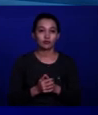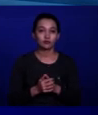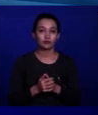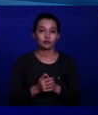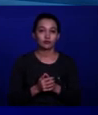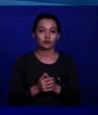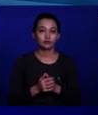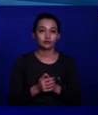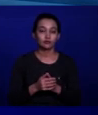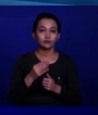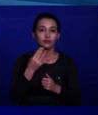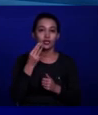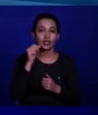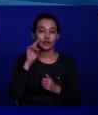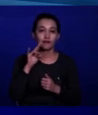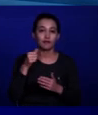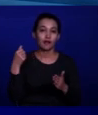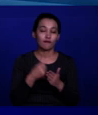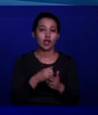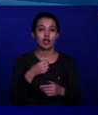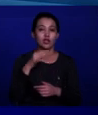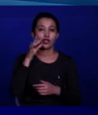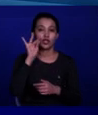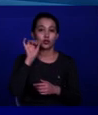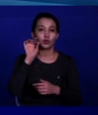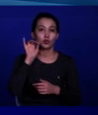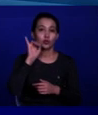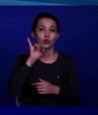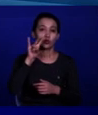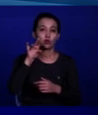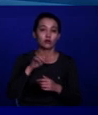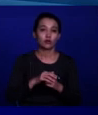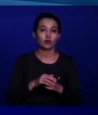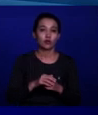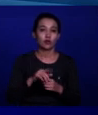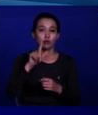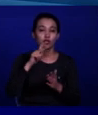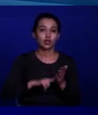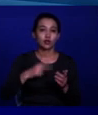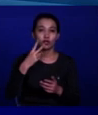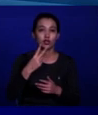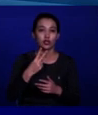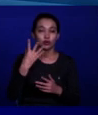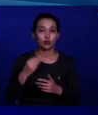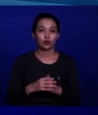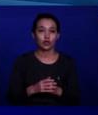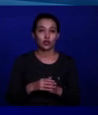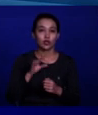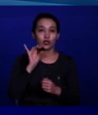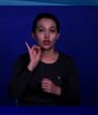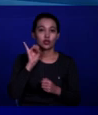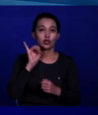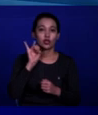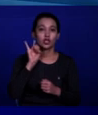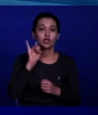yanvar va iyun oygacha bo'lgan kunlarimiz 182 kun. İyul oydan